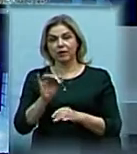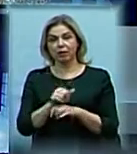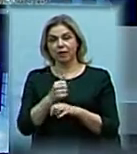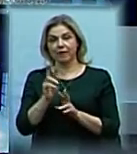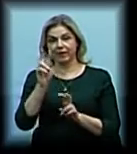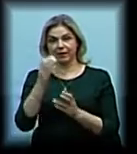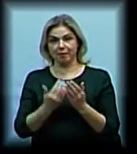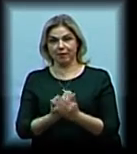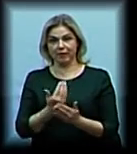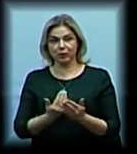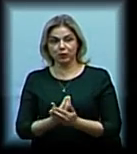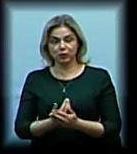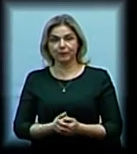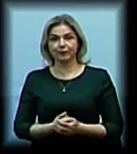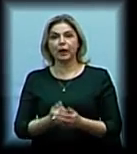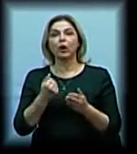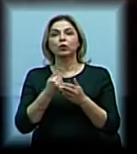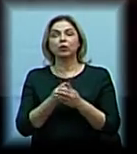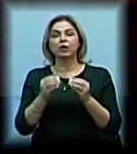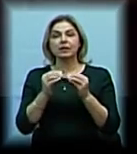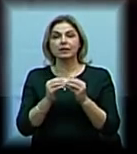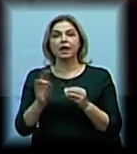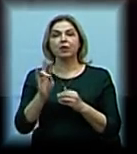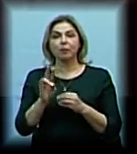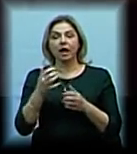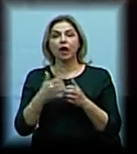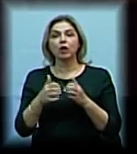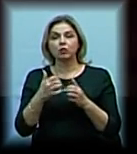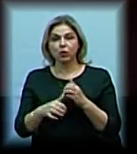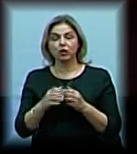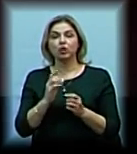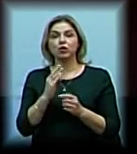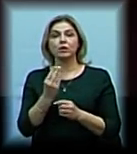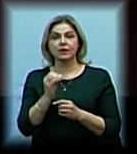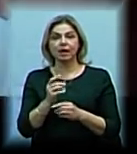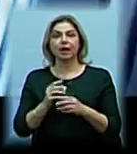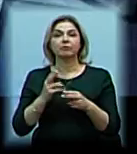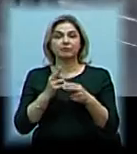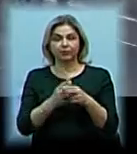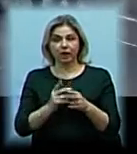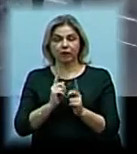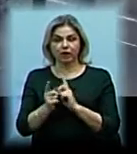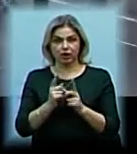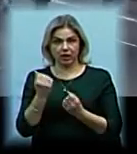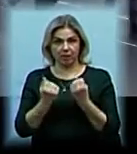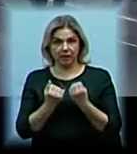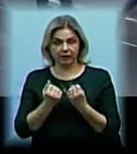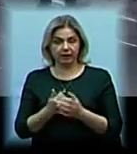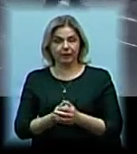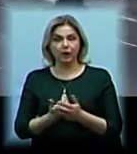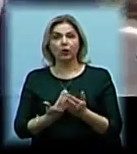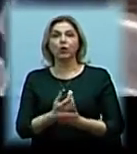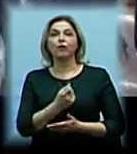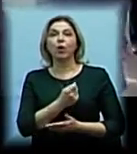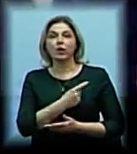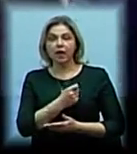випуску. До 10 листопада по Херсонському шосе перекрили рух автомобілів. Новоодеські медики протестувати